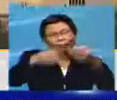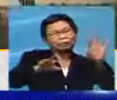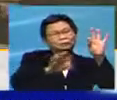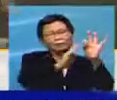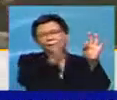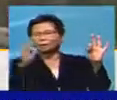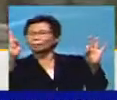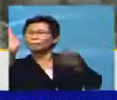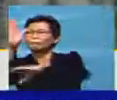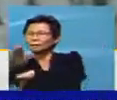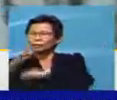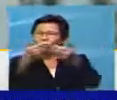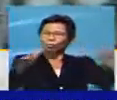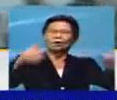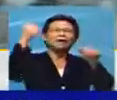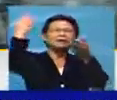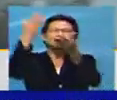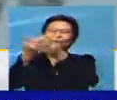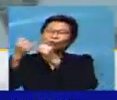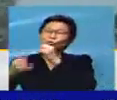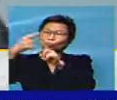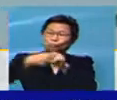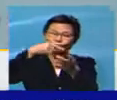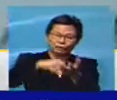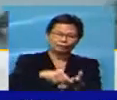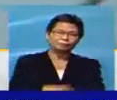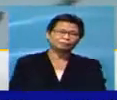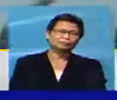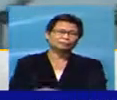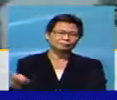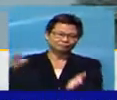hingga 6 petang sehingga hujung bulan ini. Siti Aisyah Cik P untuk RTN.